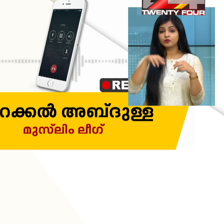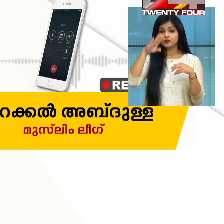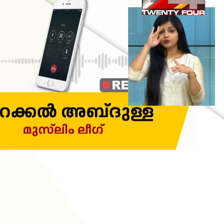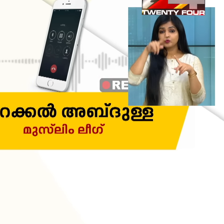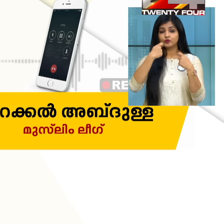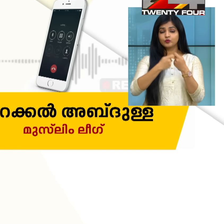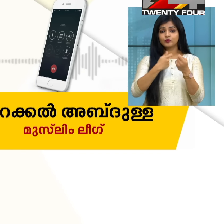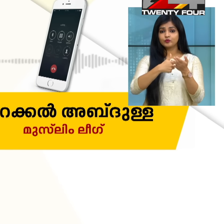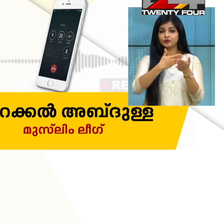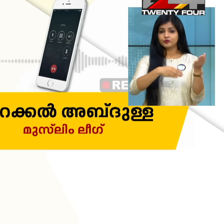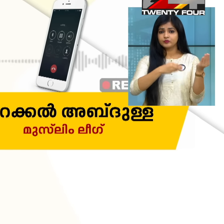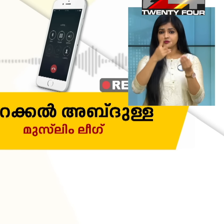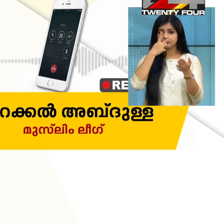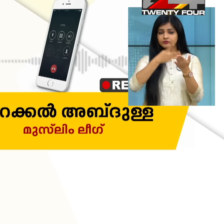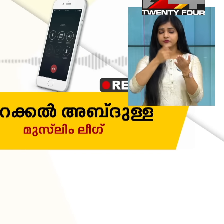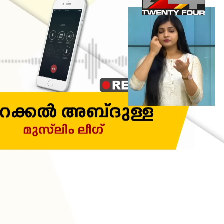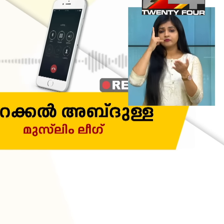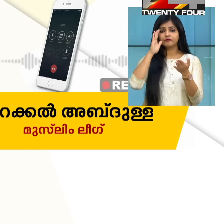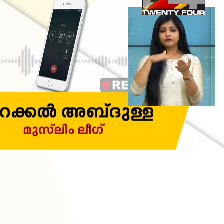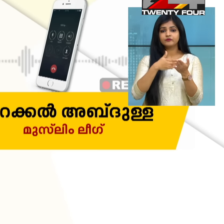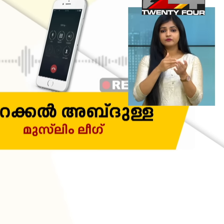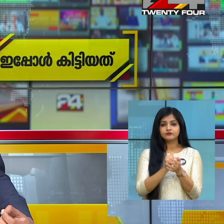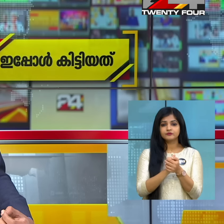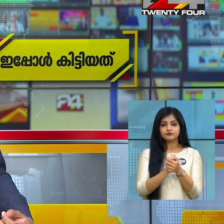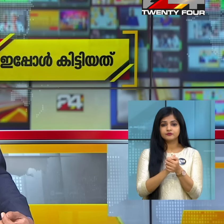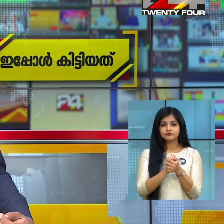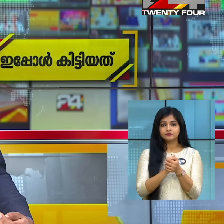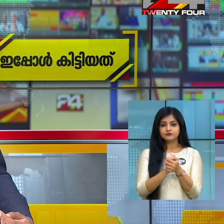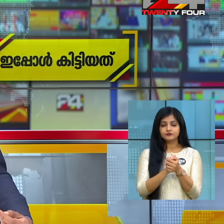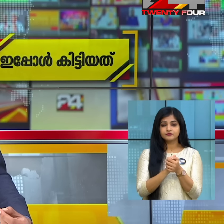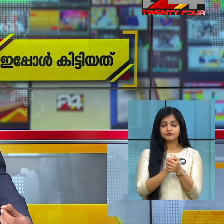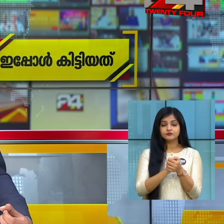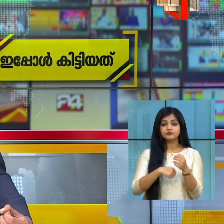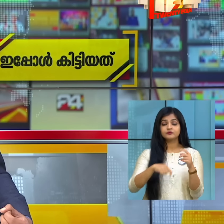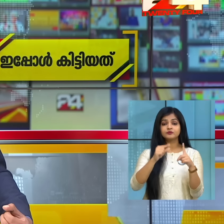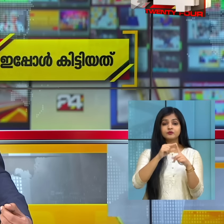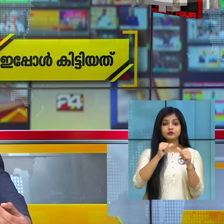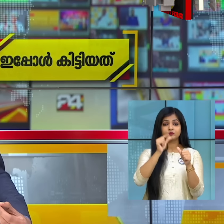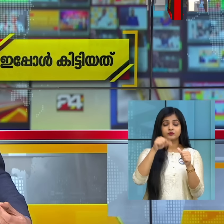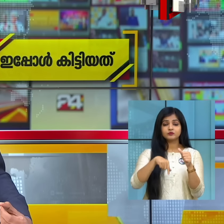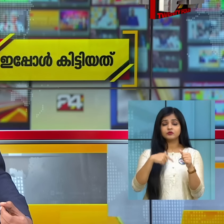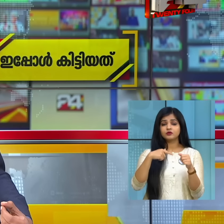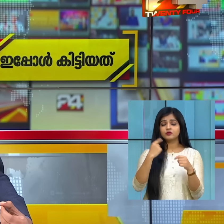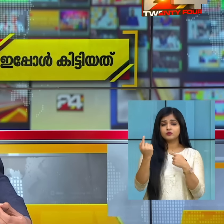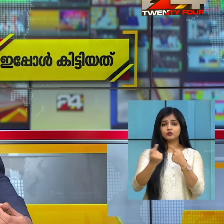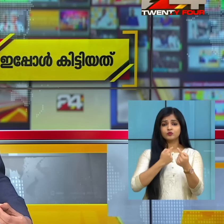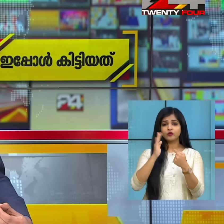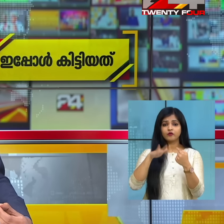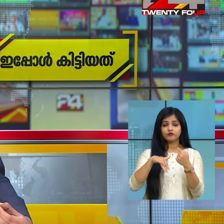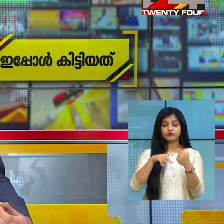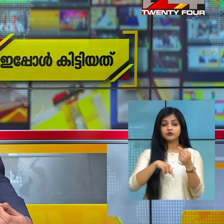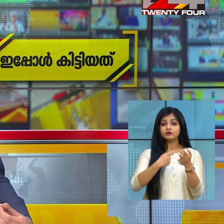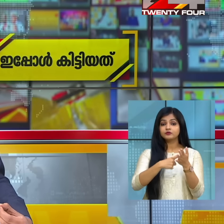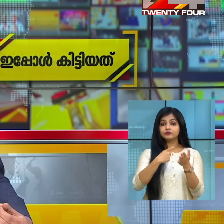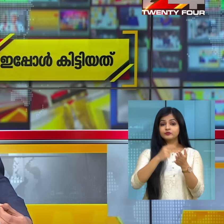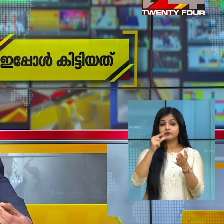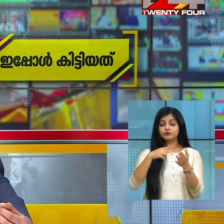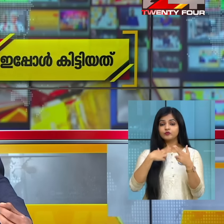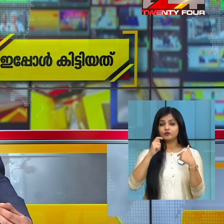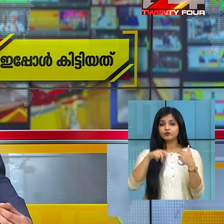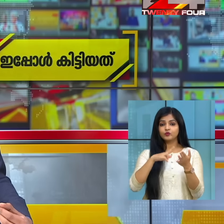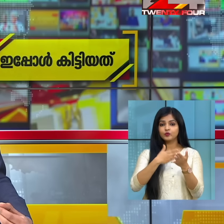കൊടുത്ത അഫിഡവിറ്റിലൂടെ നമുക്ക് മനസ്സിലാക്കാൻ സാധിക്കുന്നത്. പാറക്കൽ അബ്ദുള്ള അപകീർത്തിപ്പെടുത്തുന്നു എന്നാരോപിച്ചാണ് റുബേഷ് രാമകൃഷ്ണന്റെ